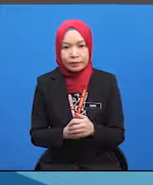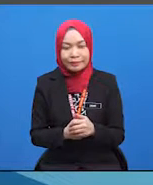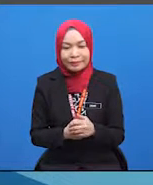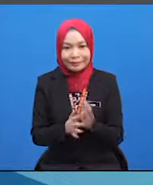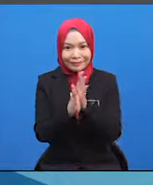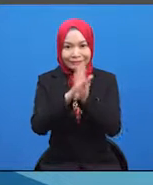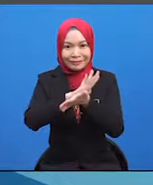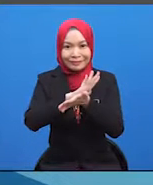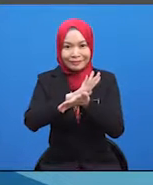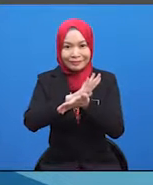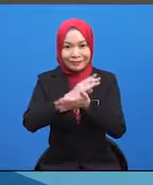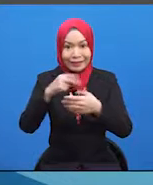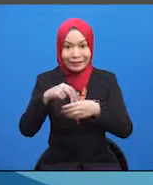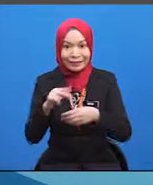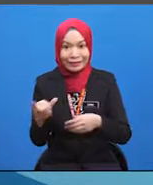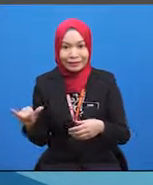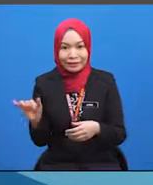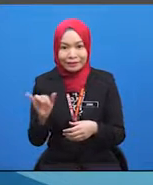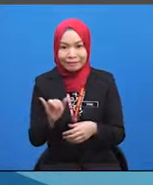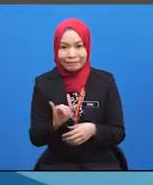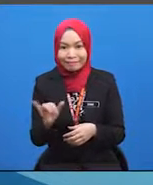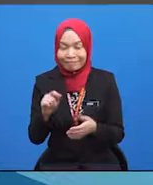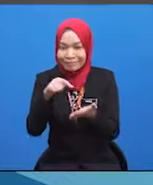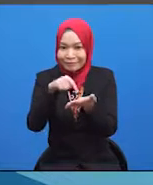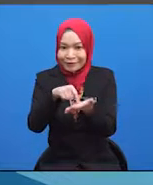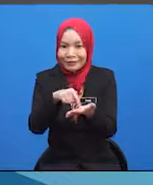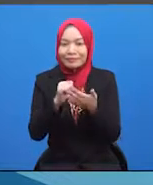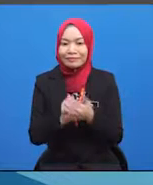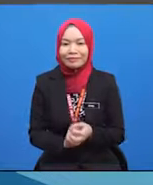Maka, hasilnya adalah seperti berikut.